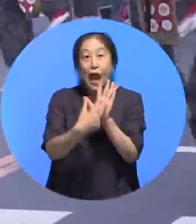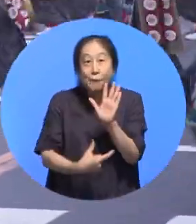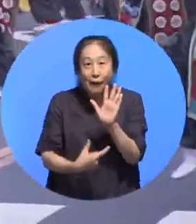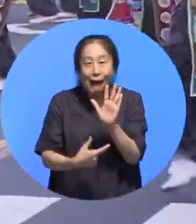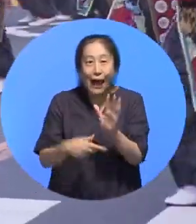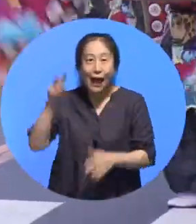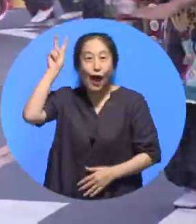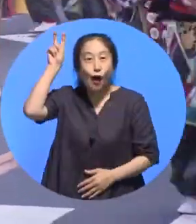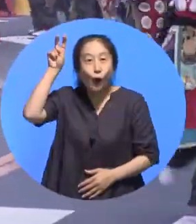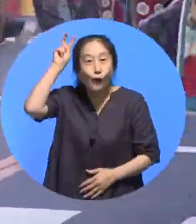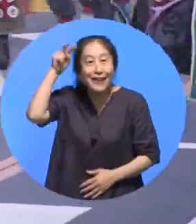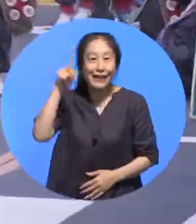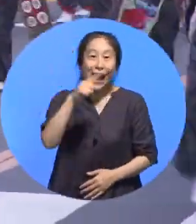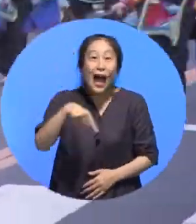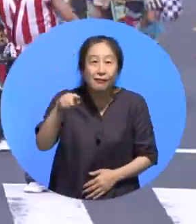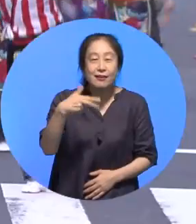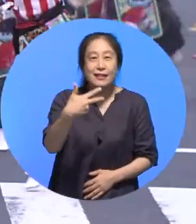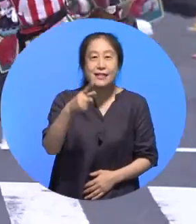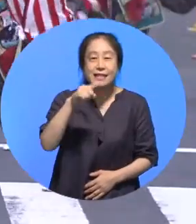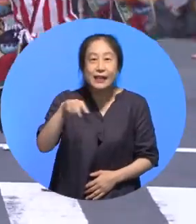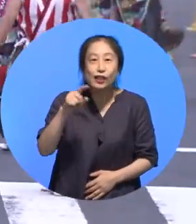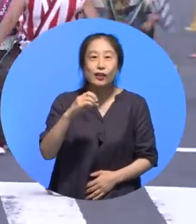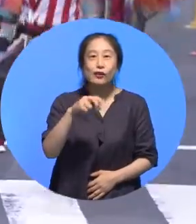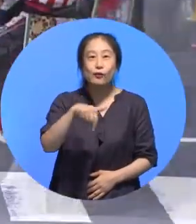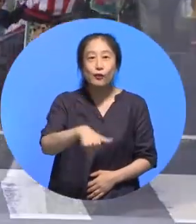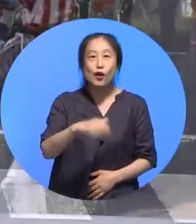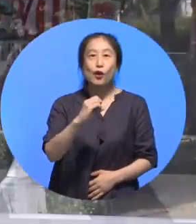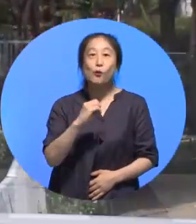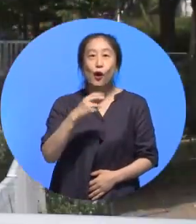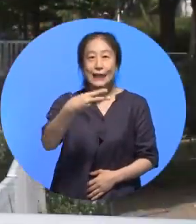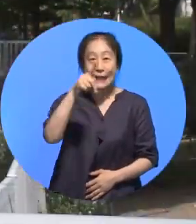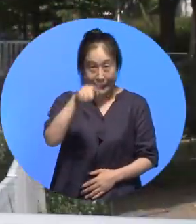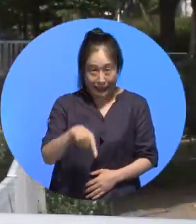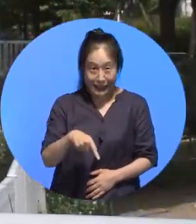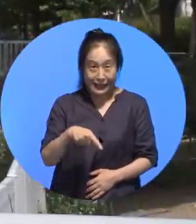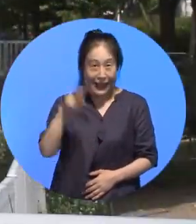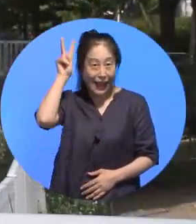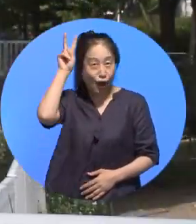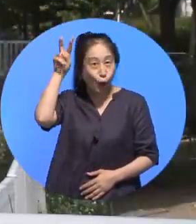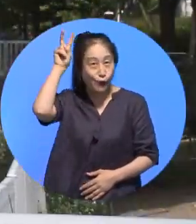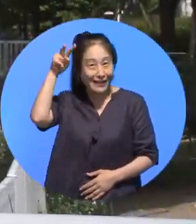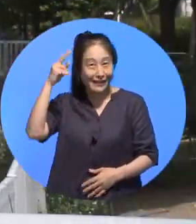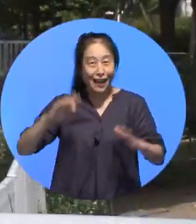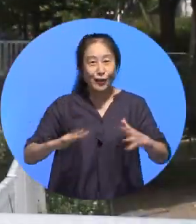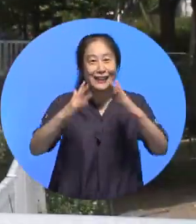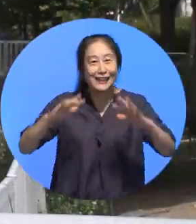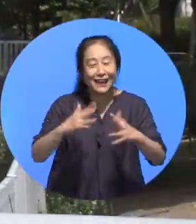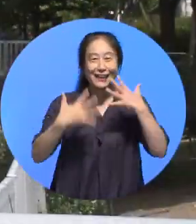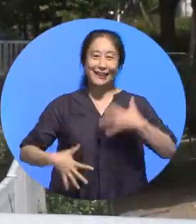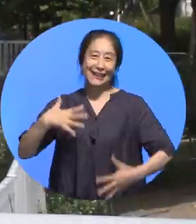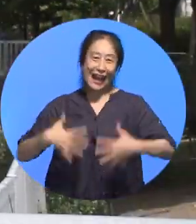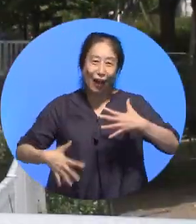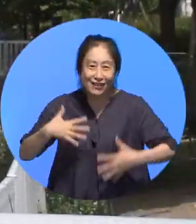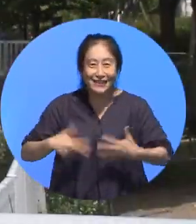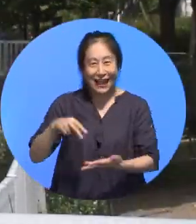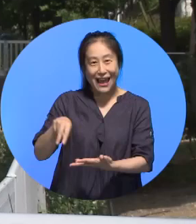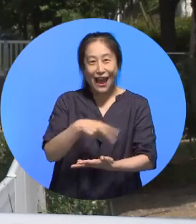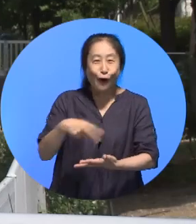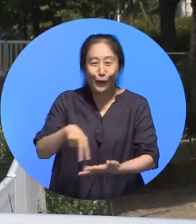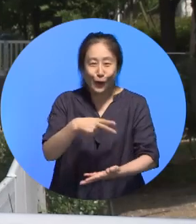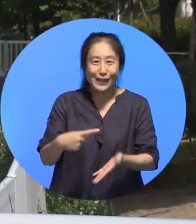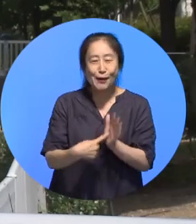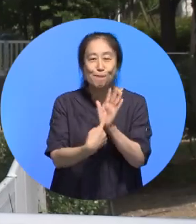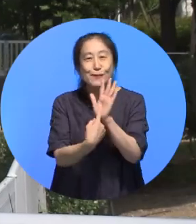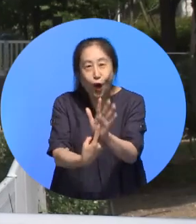ますはいえっとテーマが大阪シンフォニーと言いましてま大阪の賑やかさとかま楽しさ